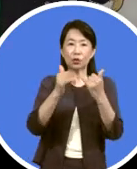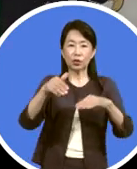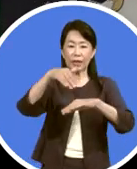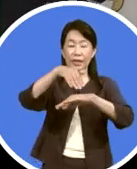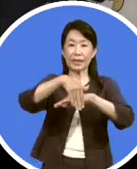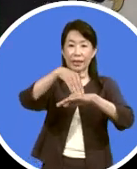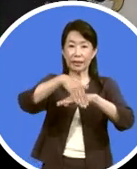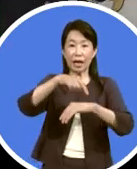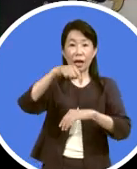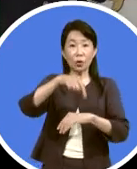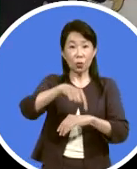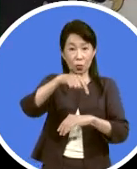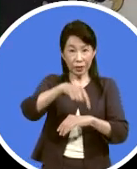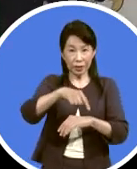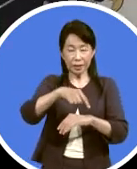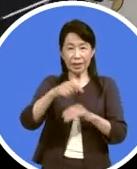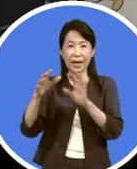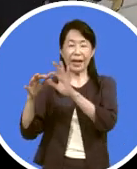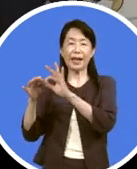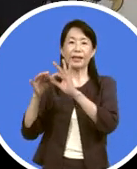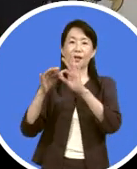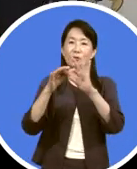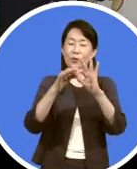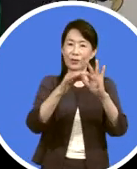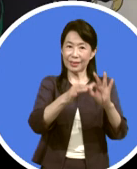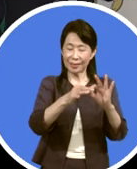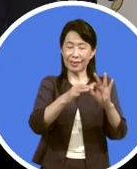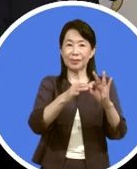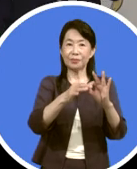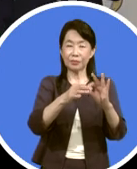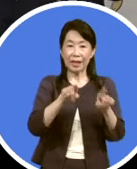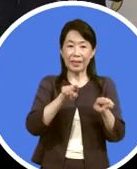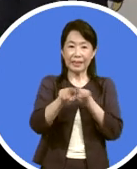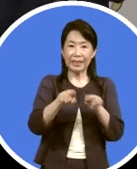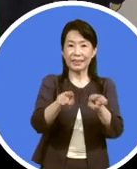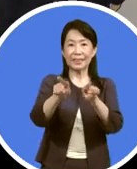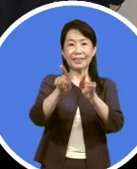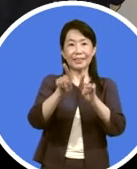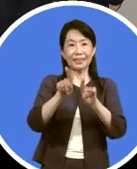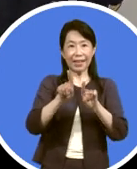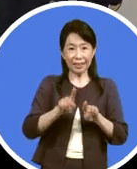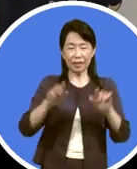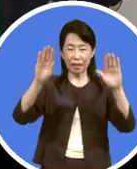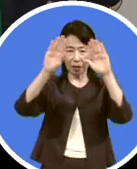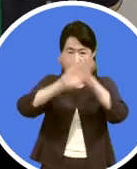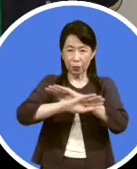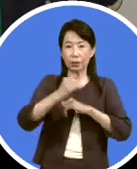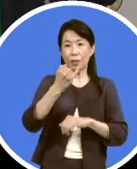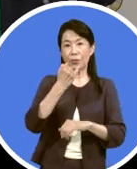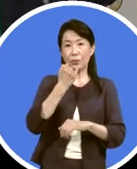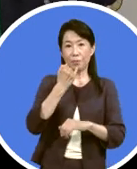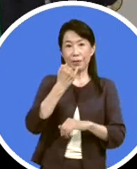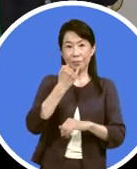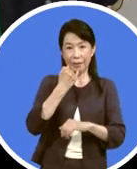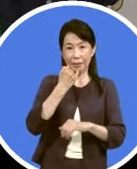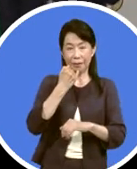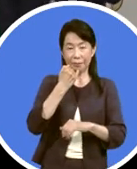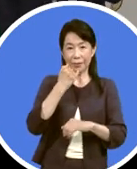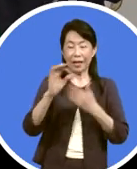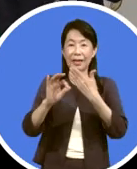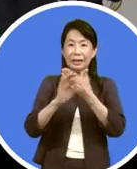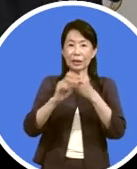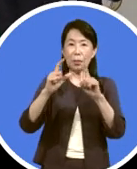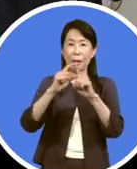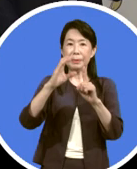せていただきましたけれどもこちらに連絡をさせていただいてその指示に従ってですね夜間も含めて例えば